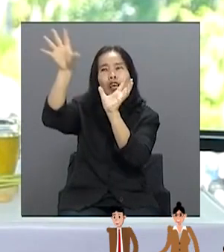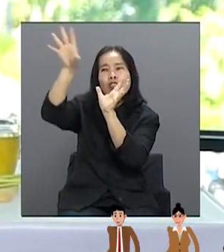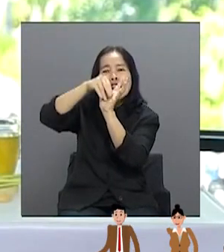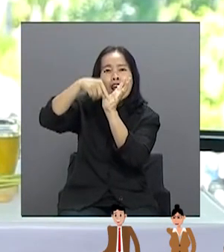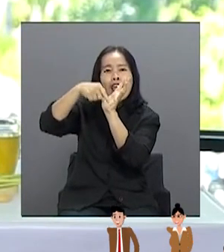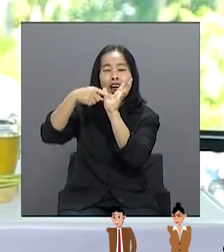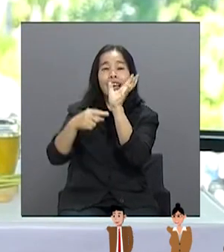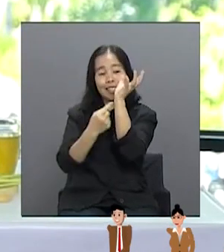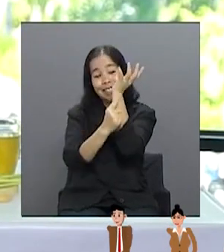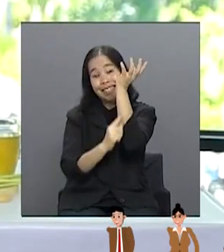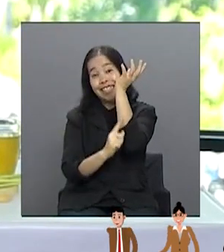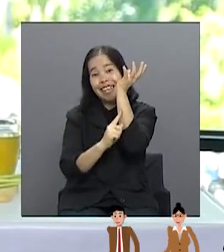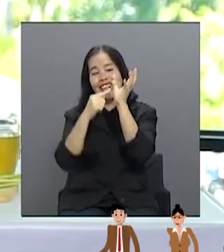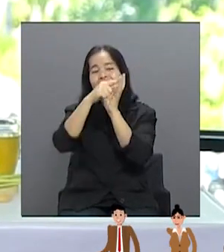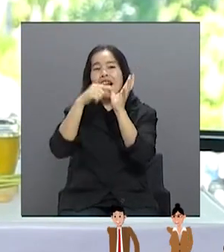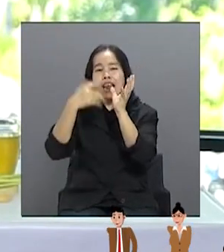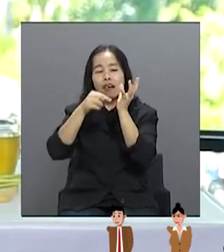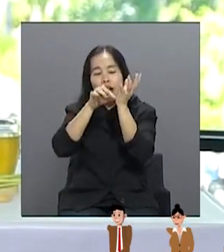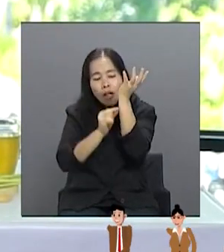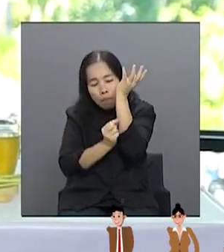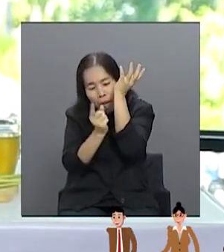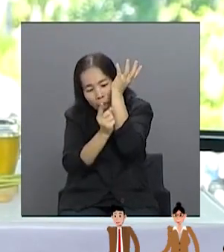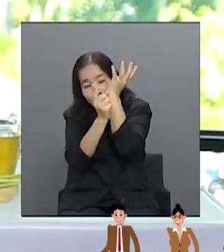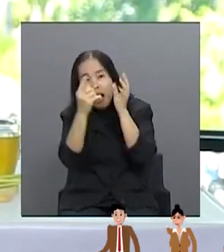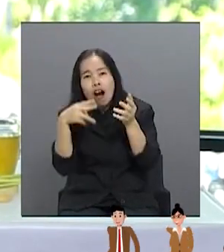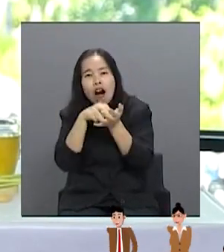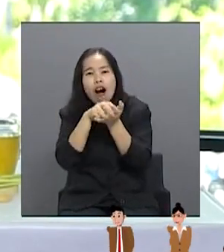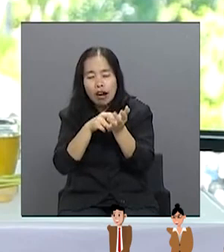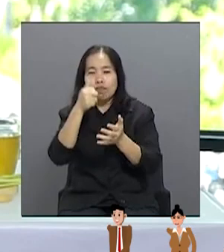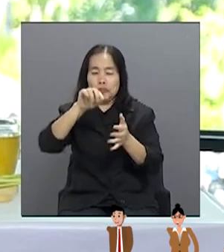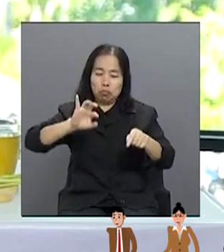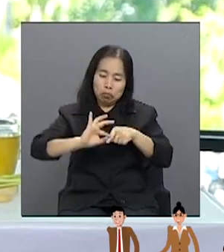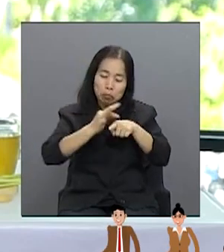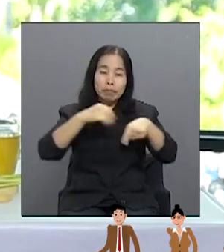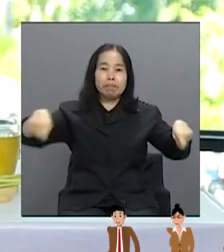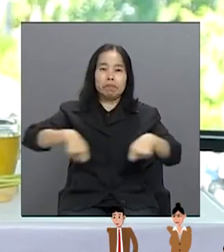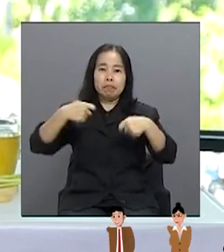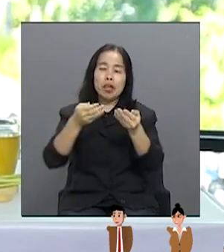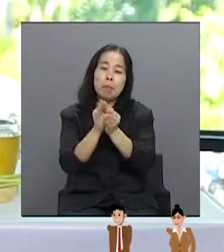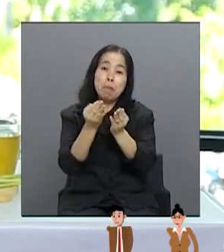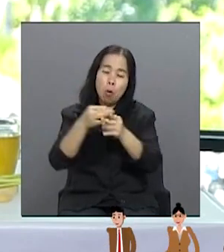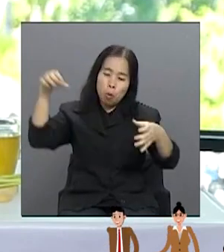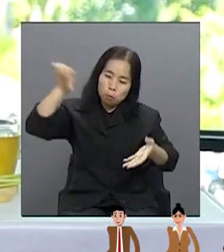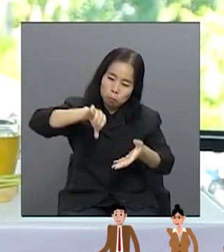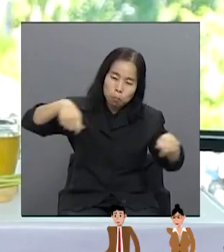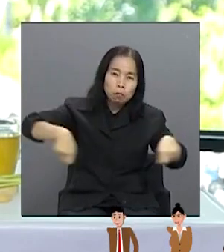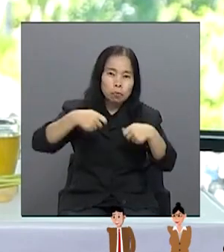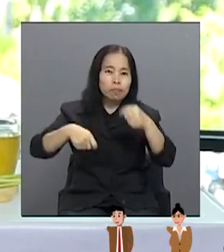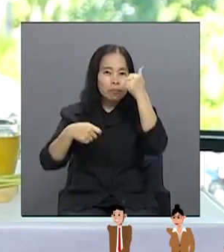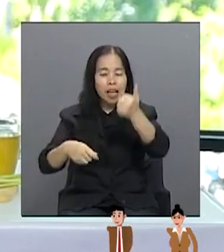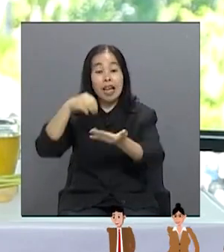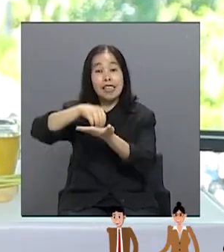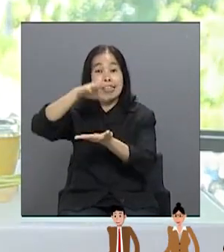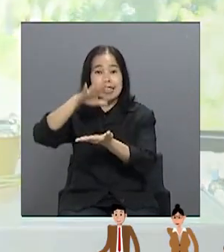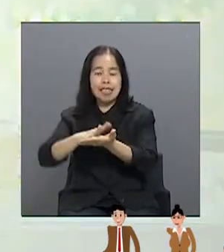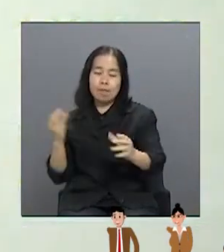ได้ดี ใครชอบกินอยู่แล้วก็กินต่อไปนะคะอร่อยมากผัดน้ำมันหอย น้ำมันหอยก็ได้แล้วใส่กระเทียมเข้าไป